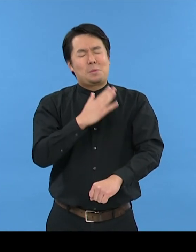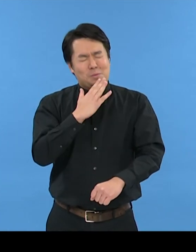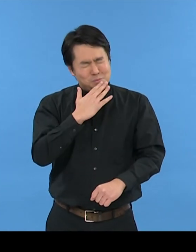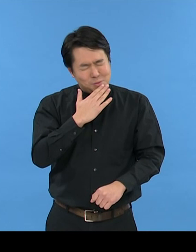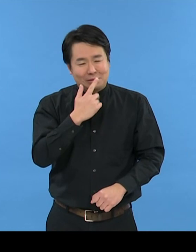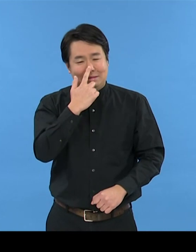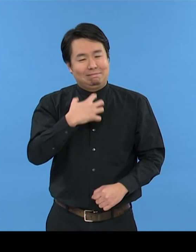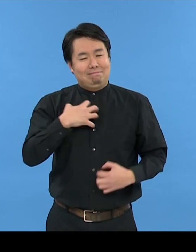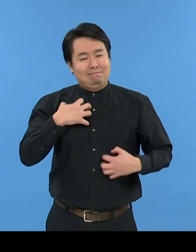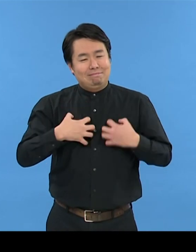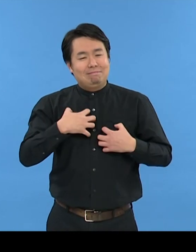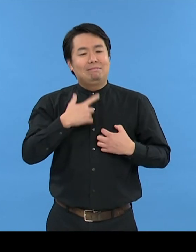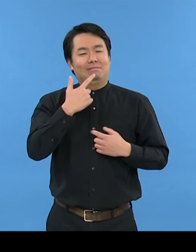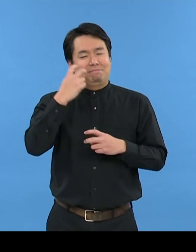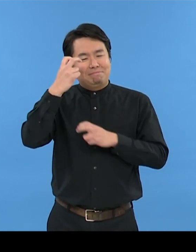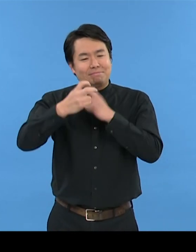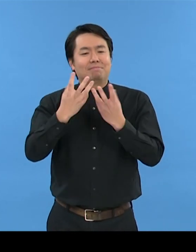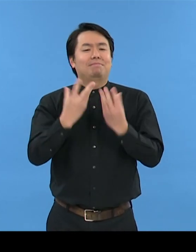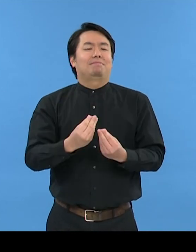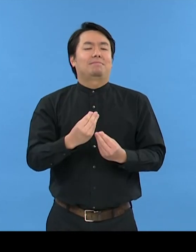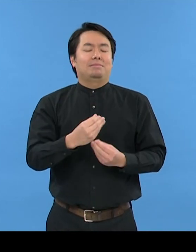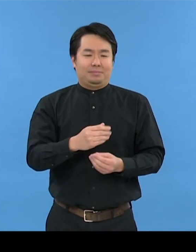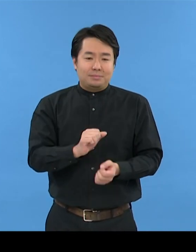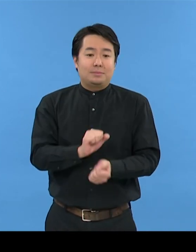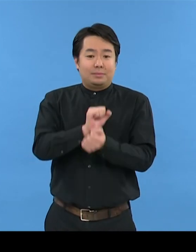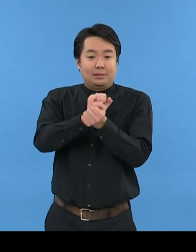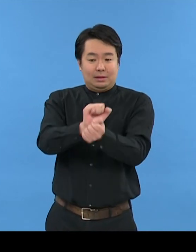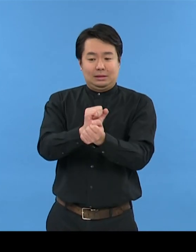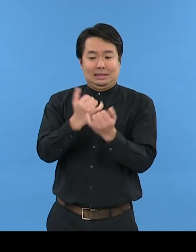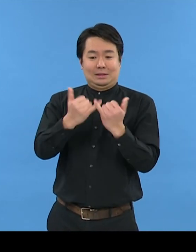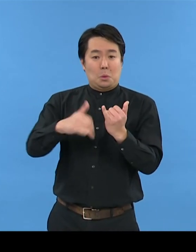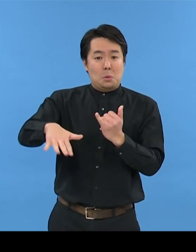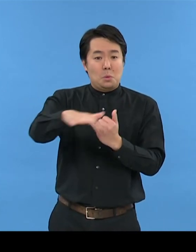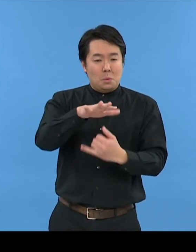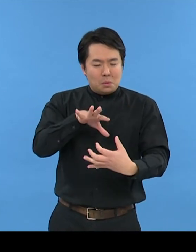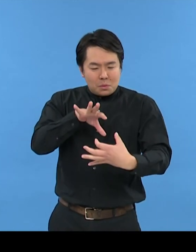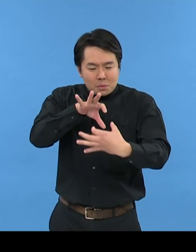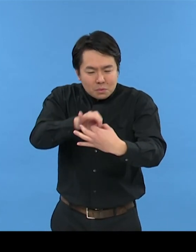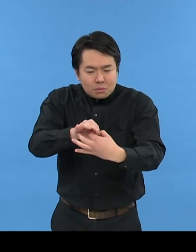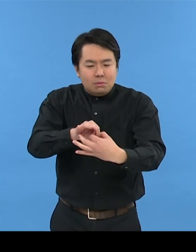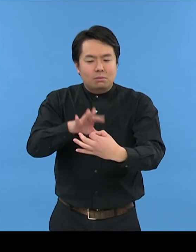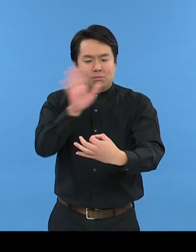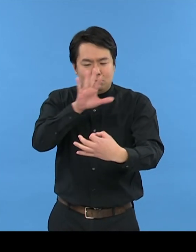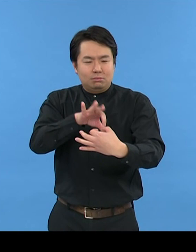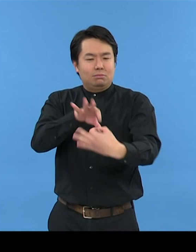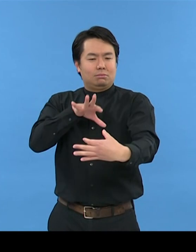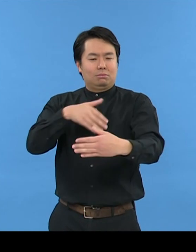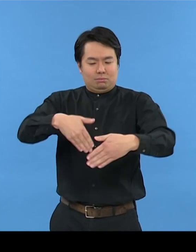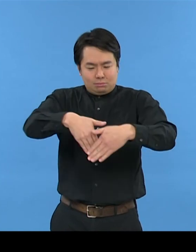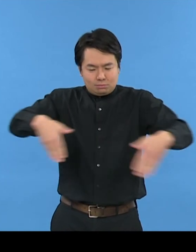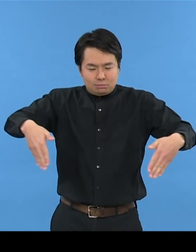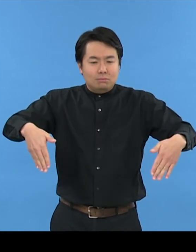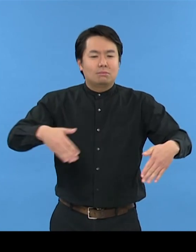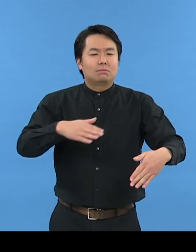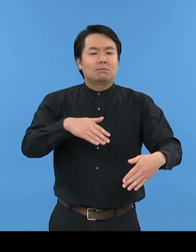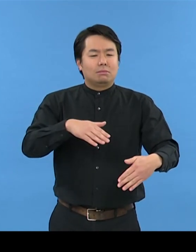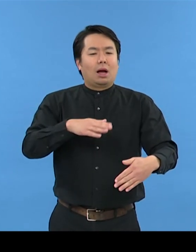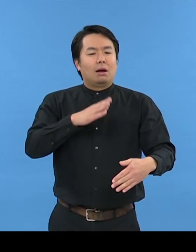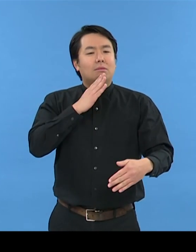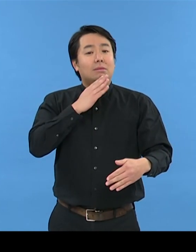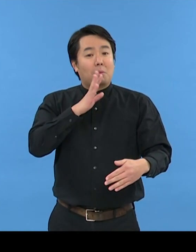悩みました受刑者と関わってはいけないという枠があるそれは当然ですでも関わったら何が俺にできるんだろう